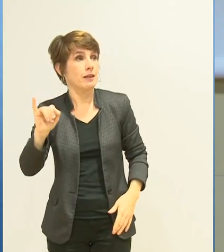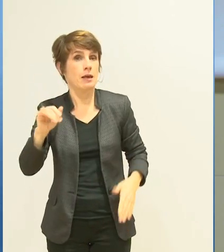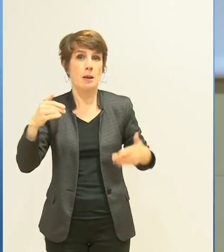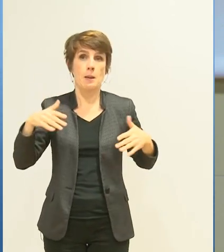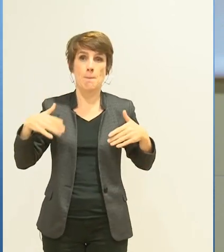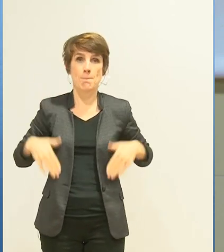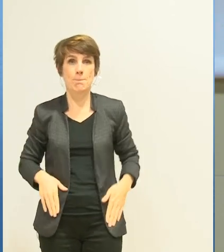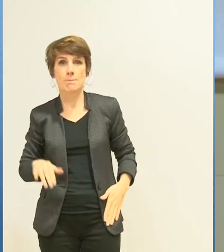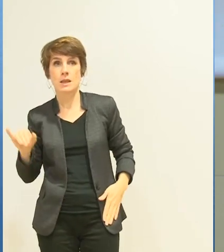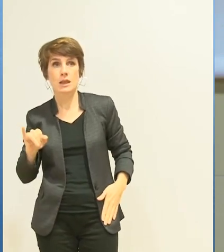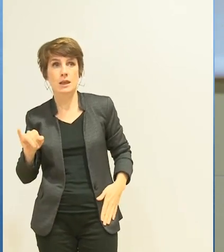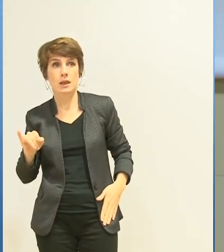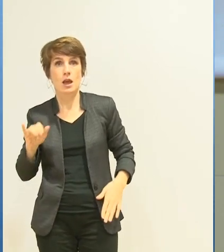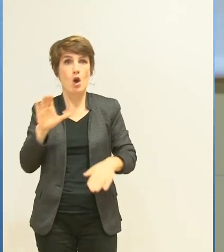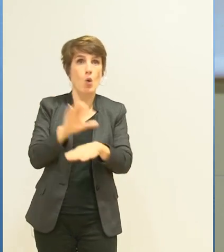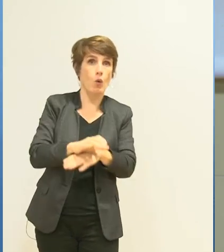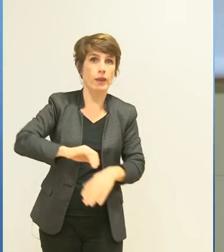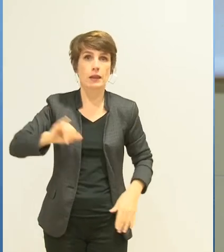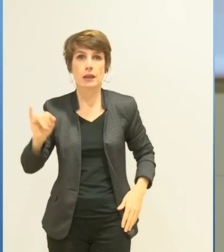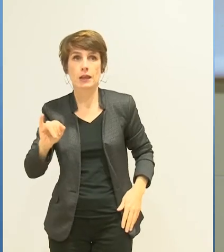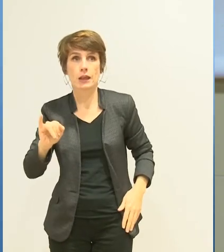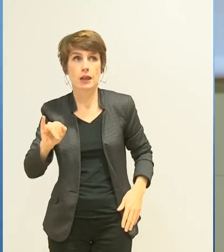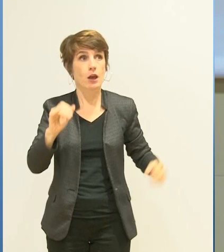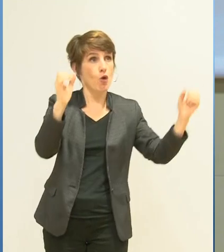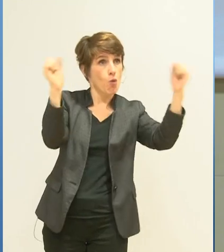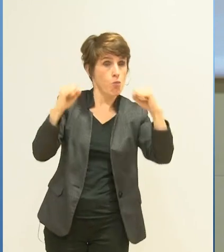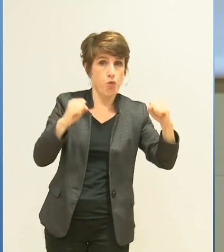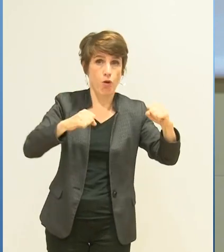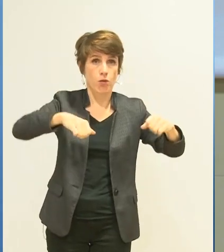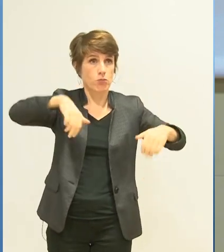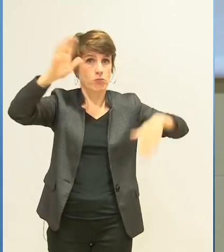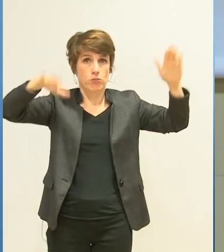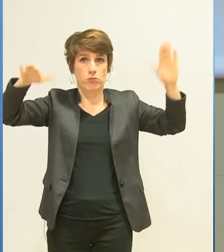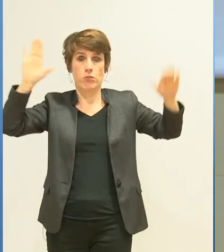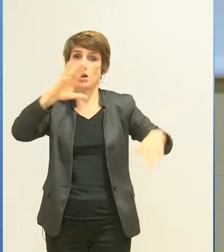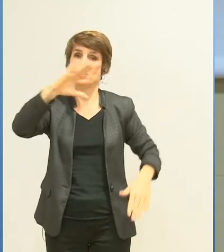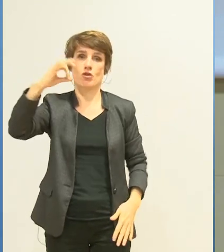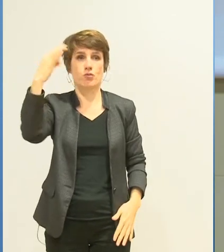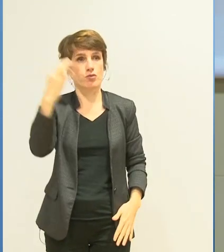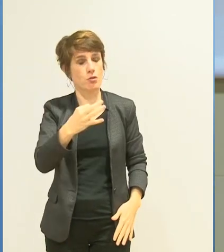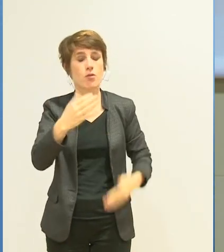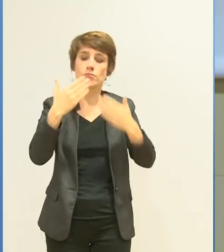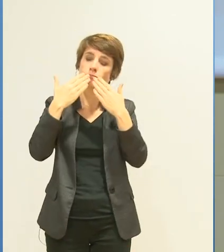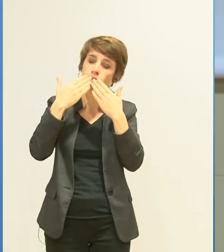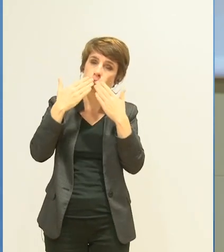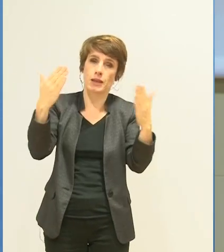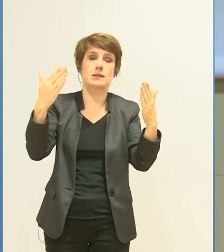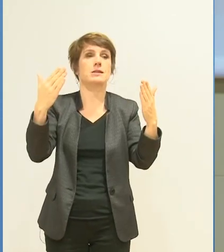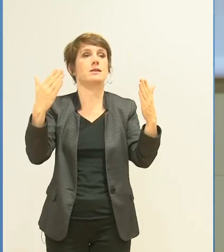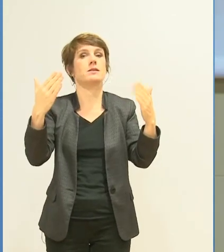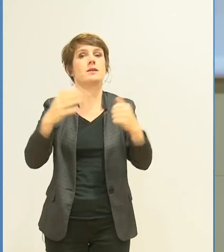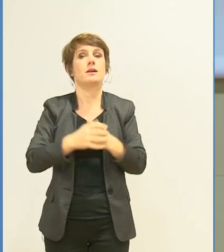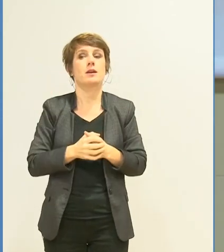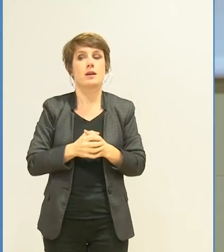s'abstient qui votent contre qui vote pour unanimité je vous remercie merci